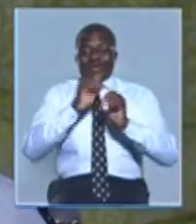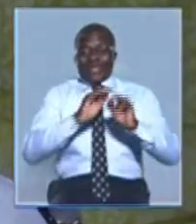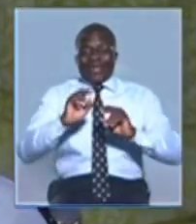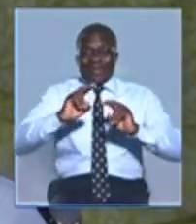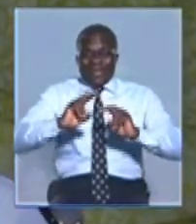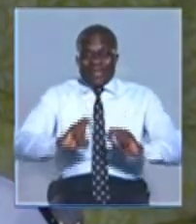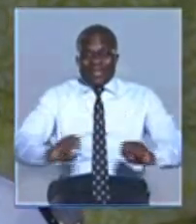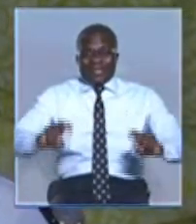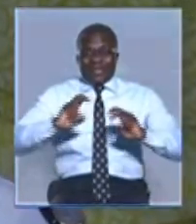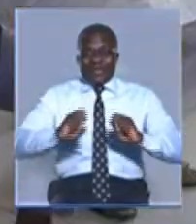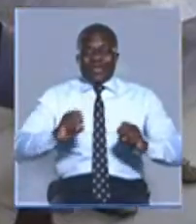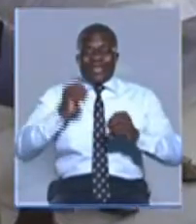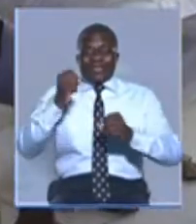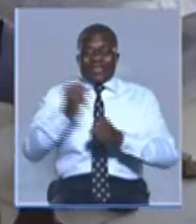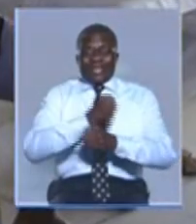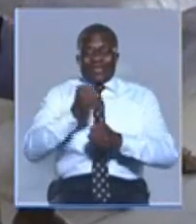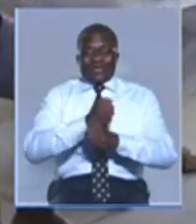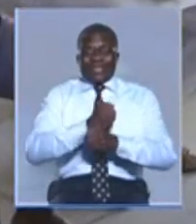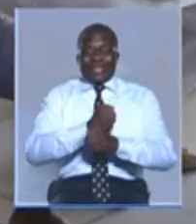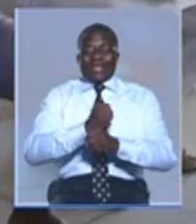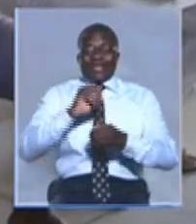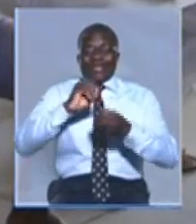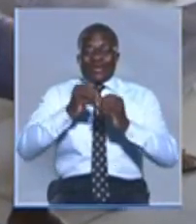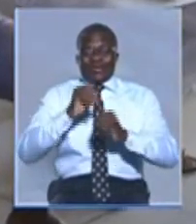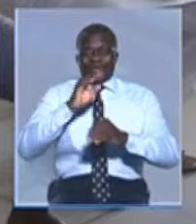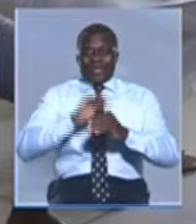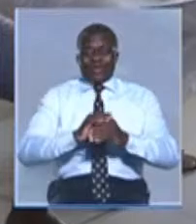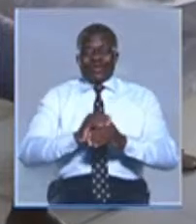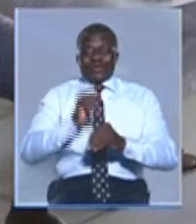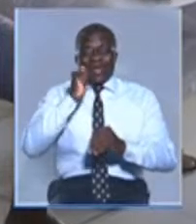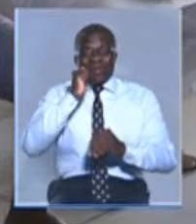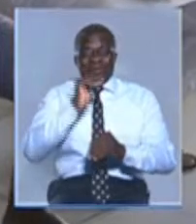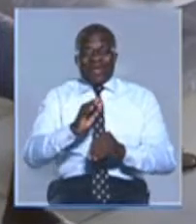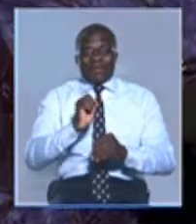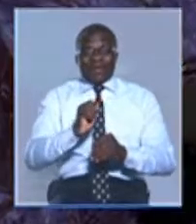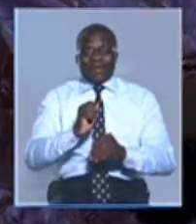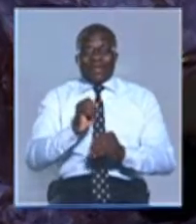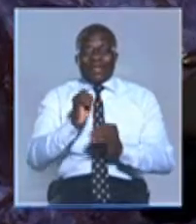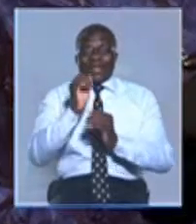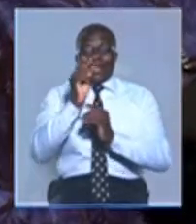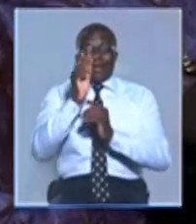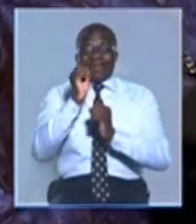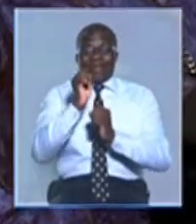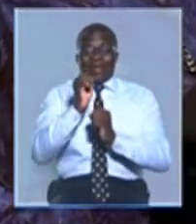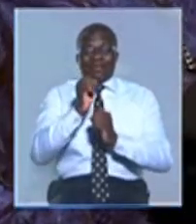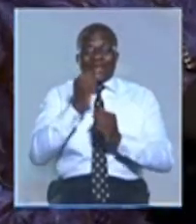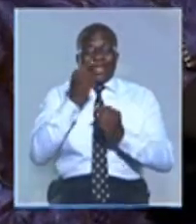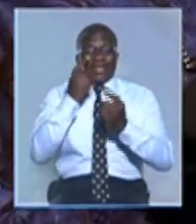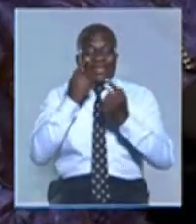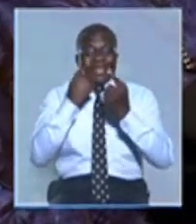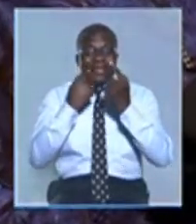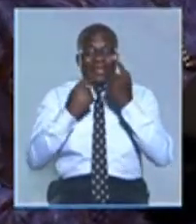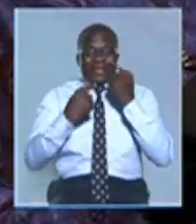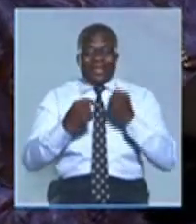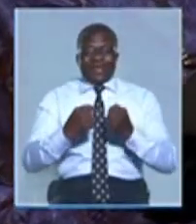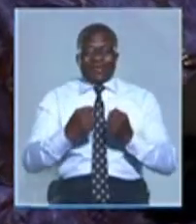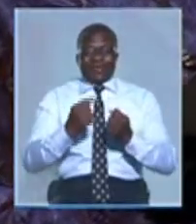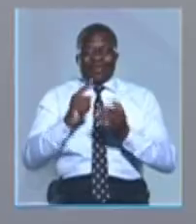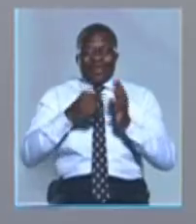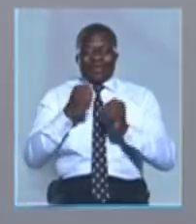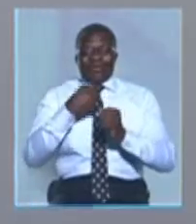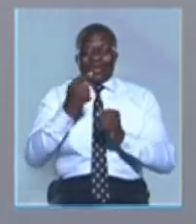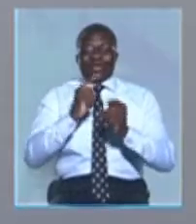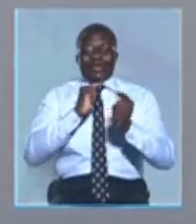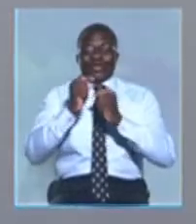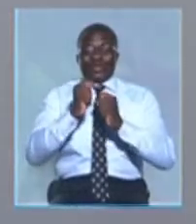diagnostics, statistiques et pronostics sur la femme, sa flamme et ses larmes. Parfois, je dis le